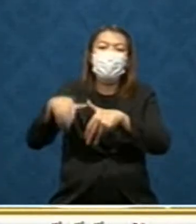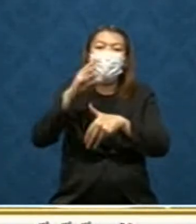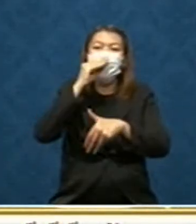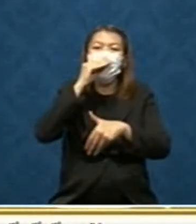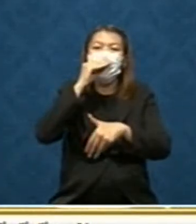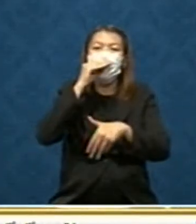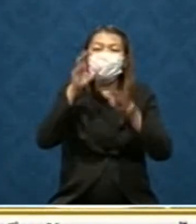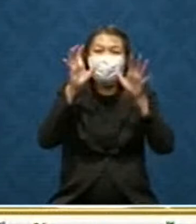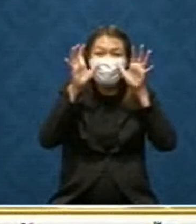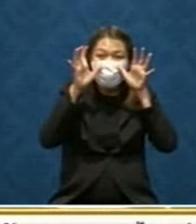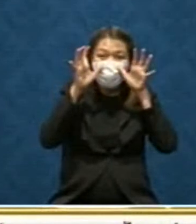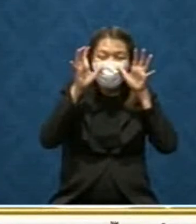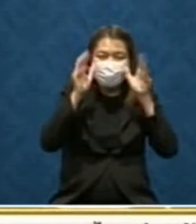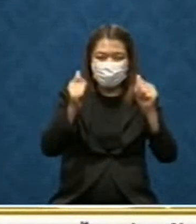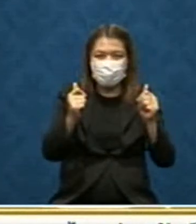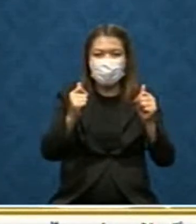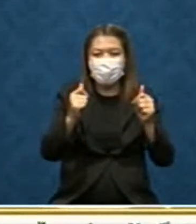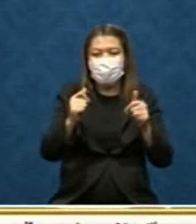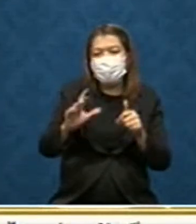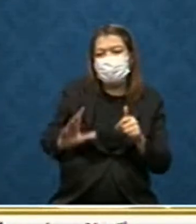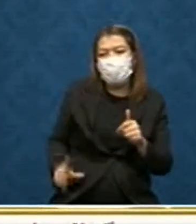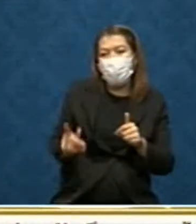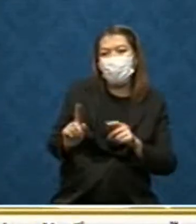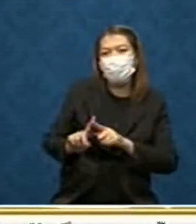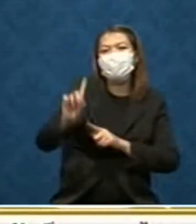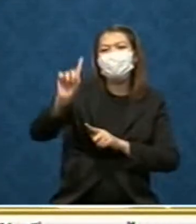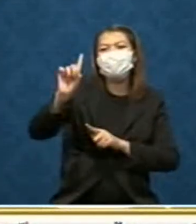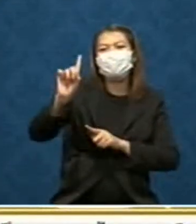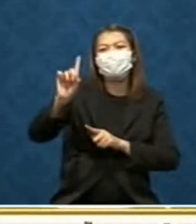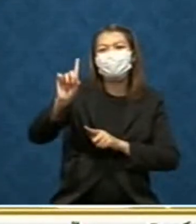จากเสือตที่ 5 ทำใหกลเป็หมาตวท 1